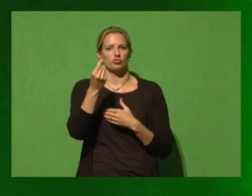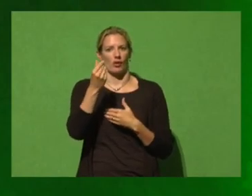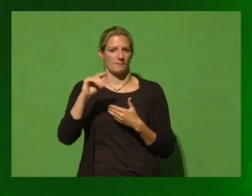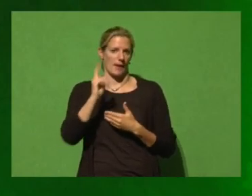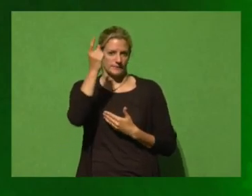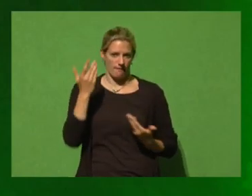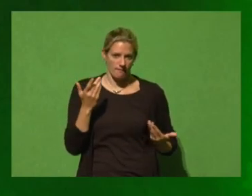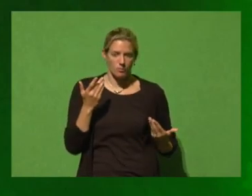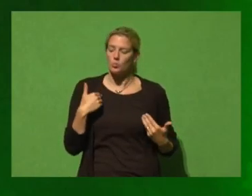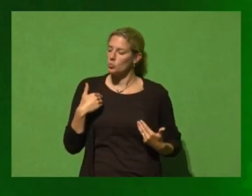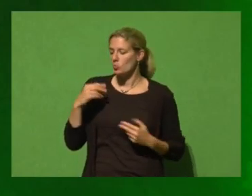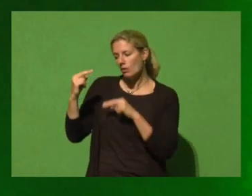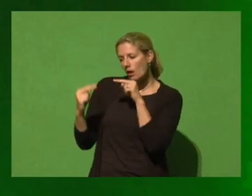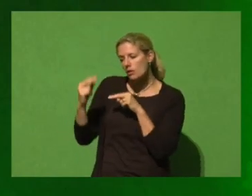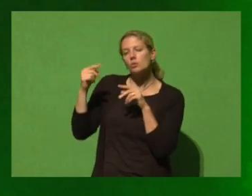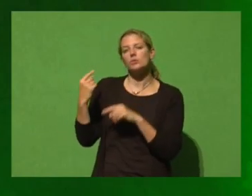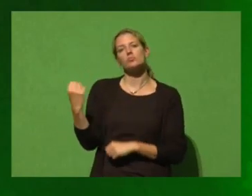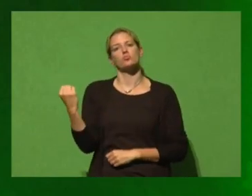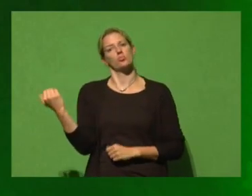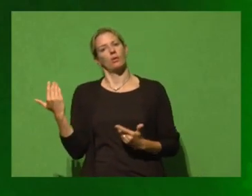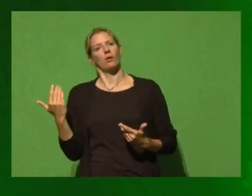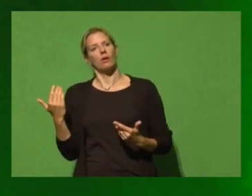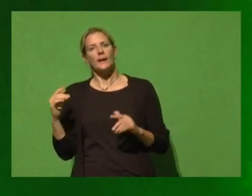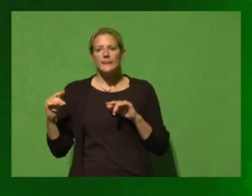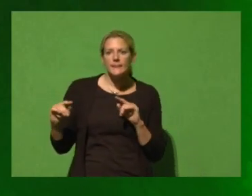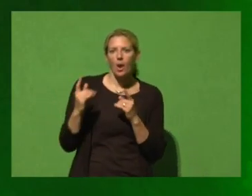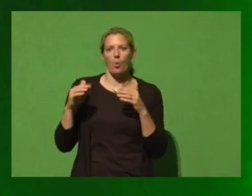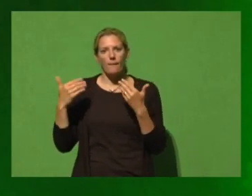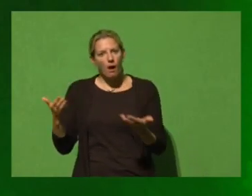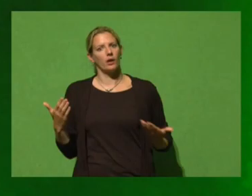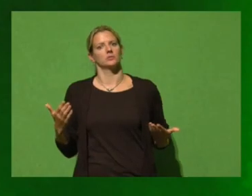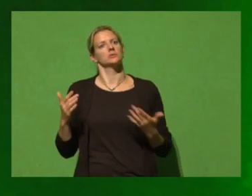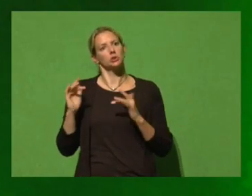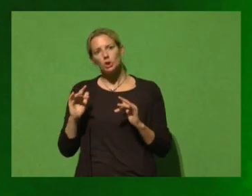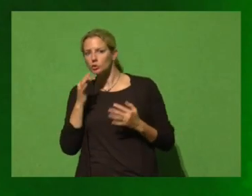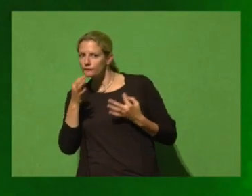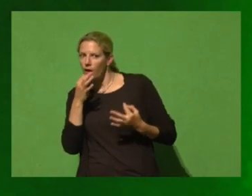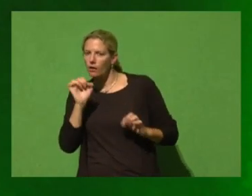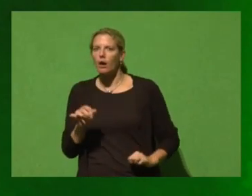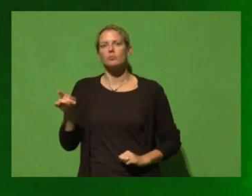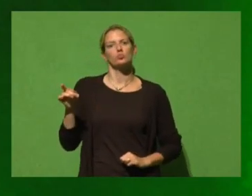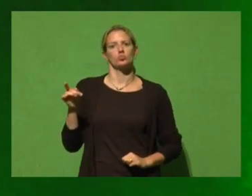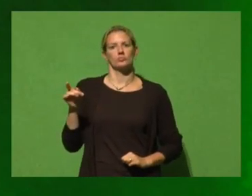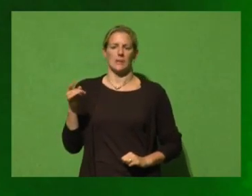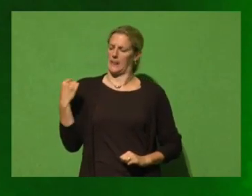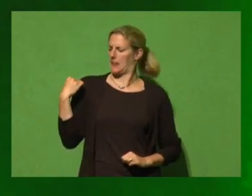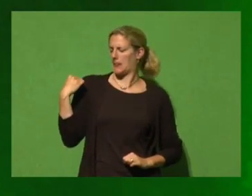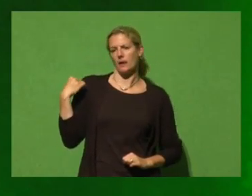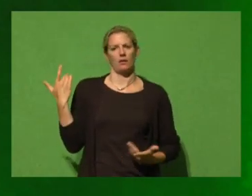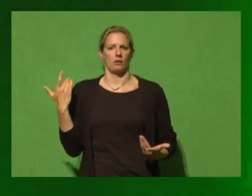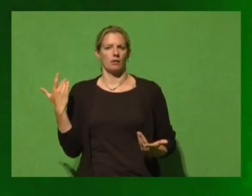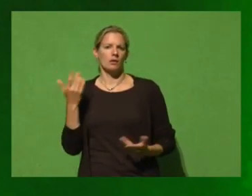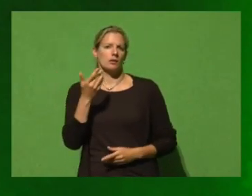die ich kennengelernt habe, die sehr kritisch nachfragt und sehr dialogbereit ist, macht den Job der Schatzmeisterin in Bielefeld erst seit